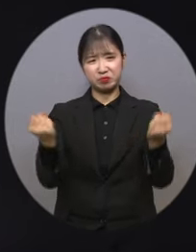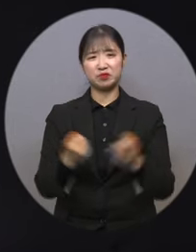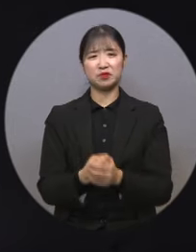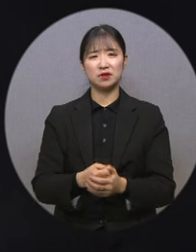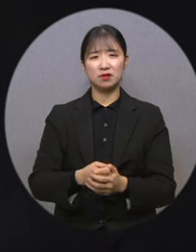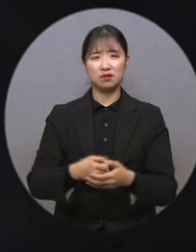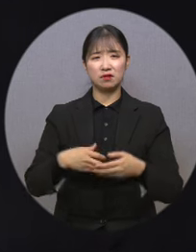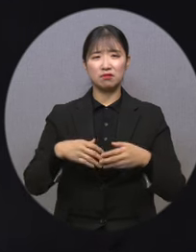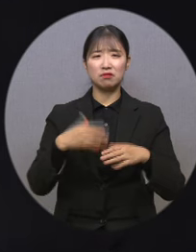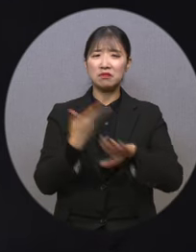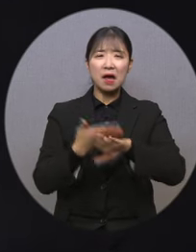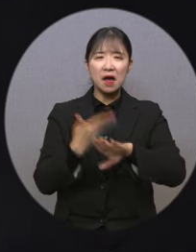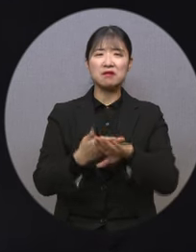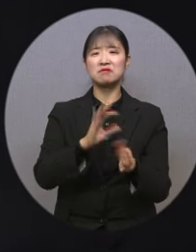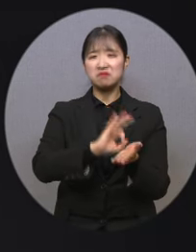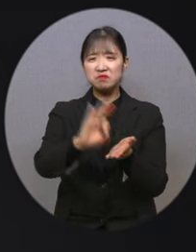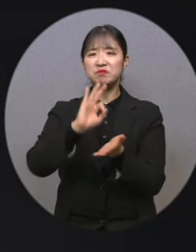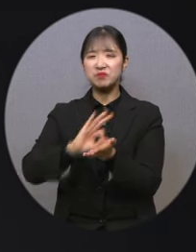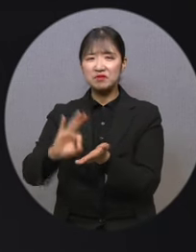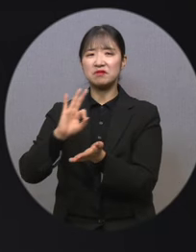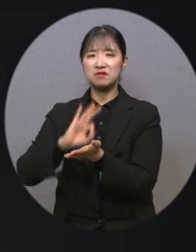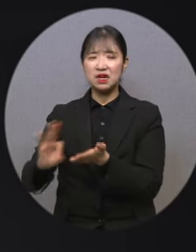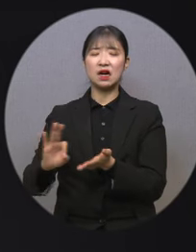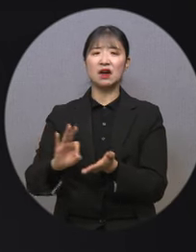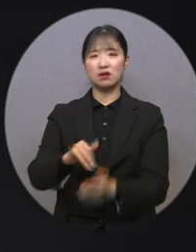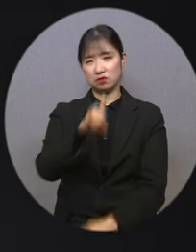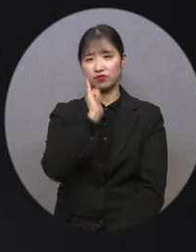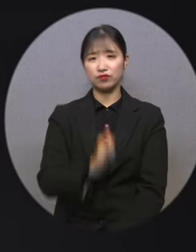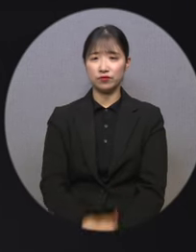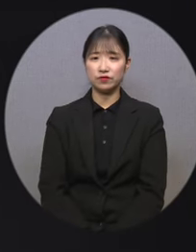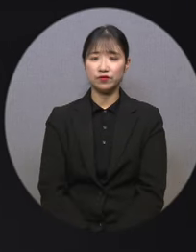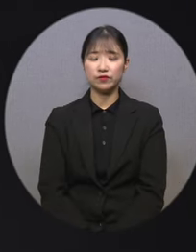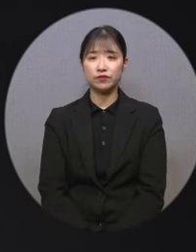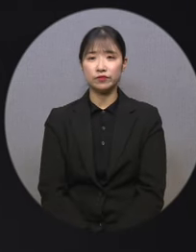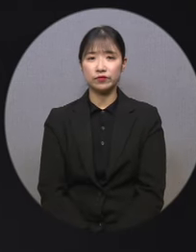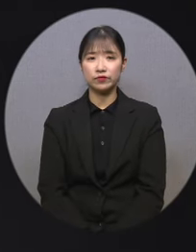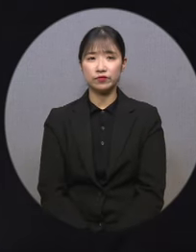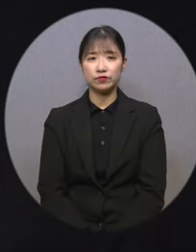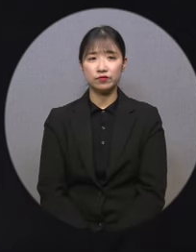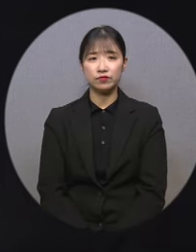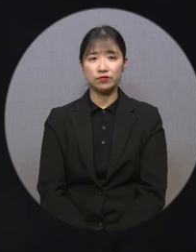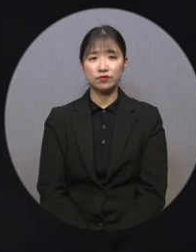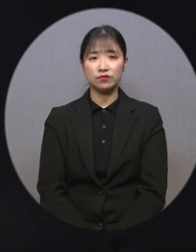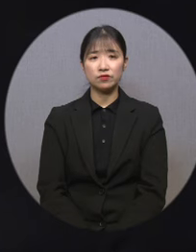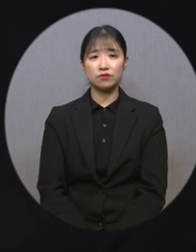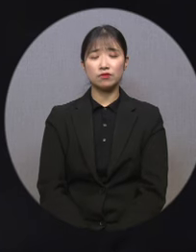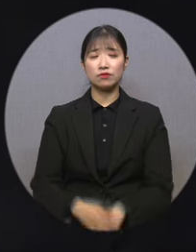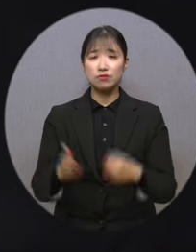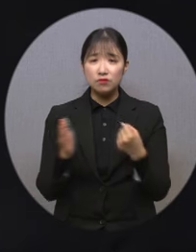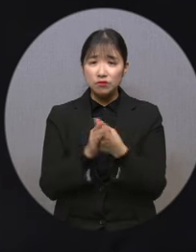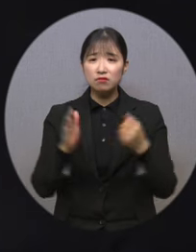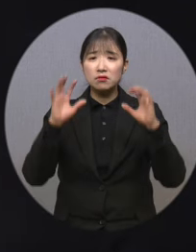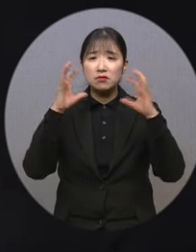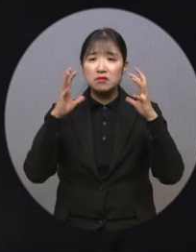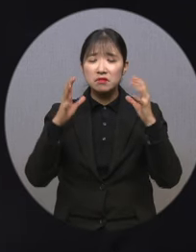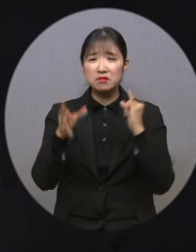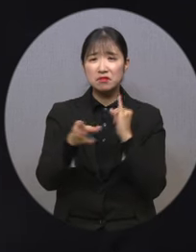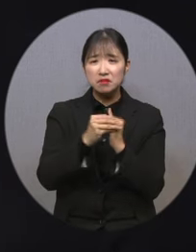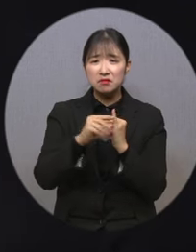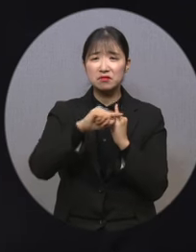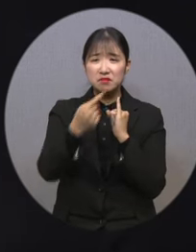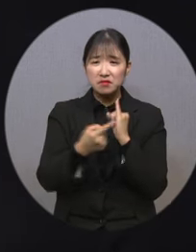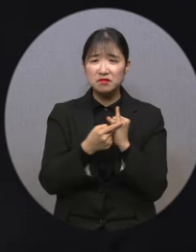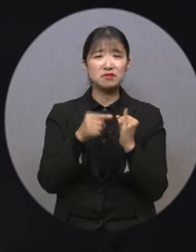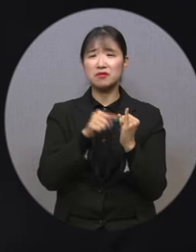자기들 뭐 다른 돈으로 용도로 다 예산 전용을 해버려요. 그러니까 산모한테는 하나도 안 갑니다.